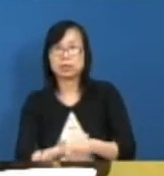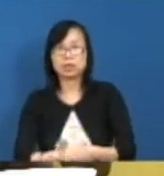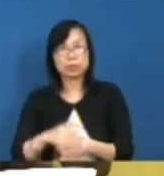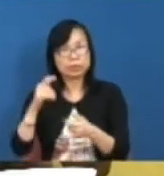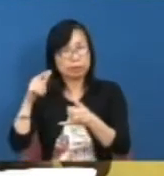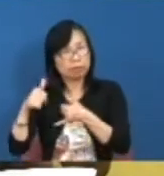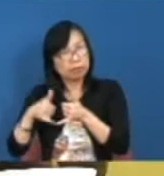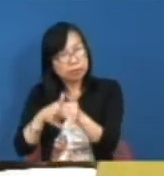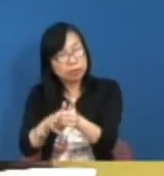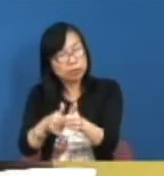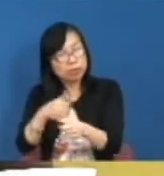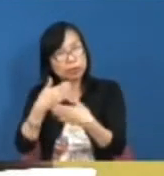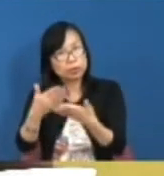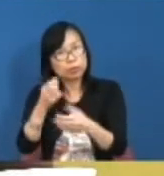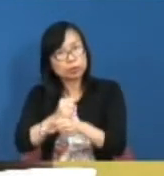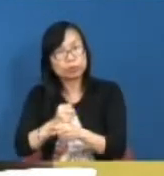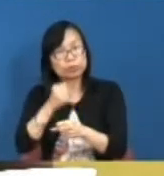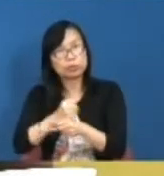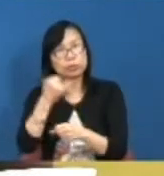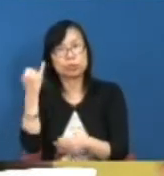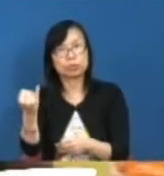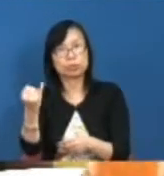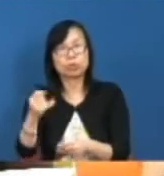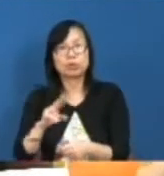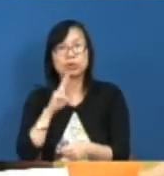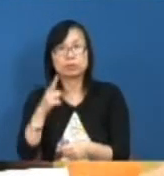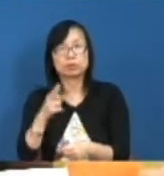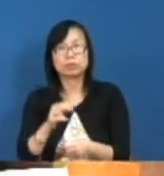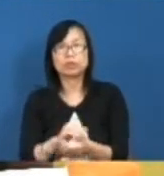做，而做咗一樣錯嘅，令到大局